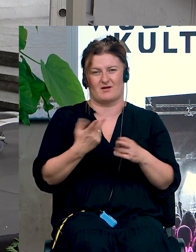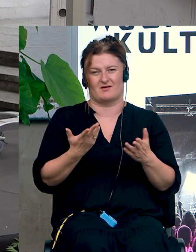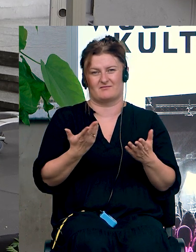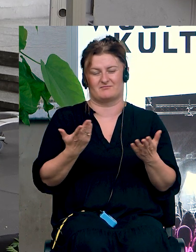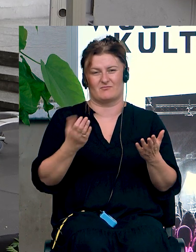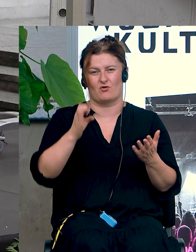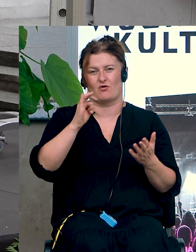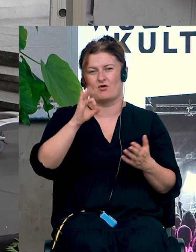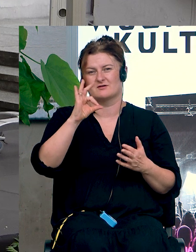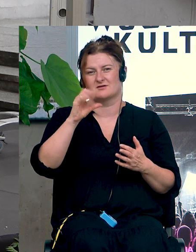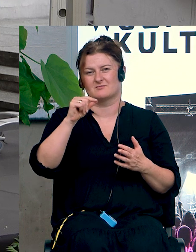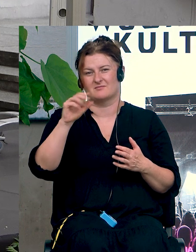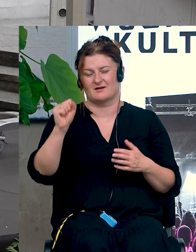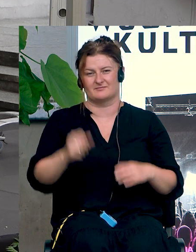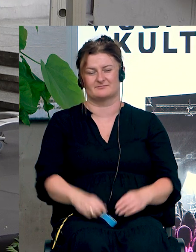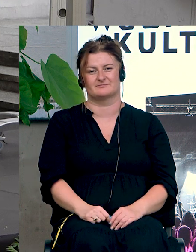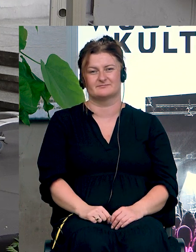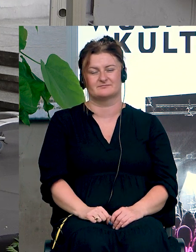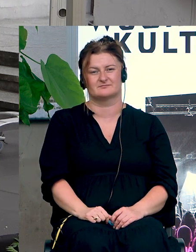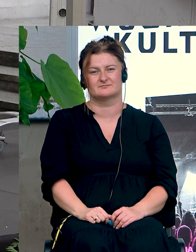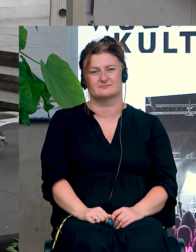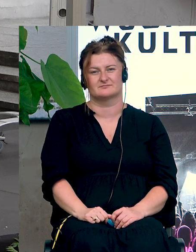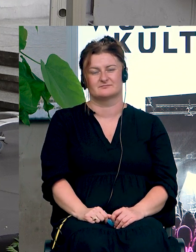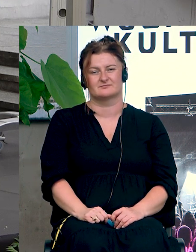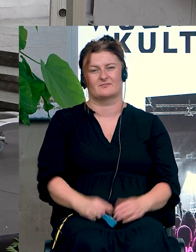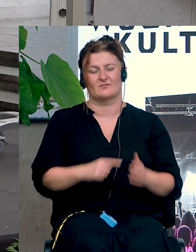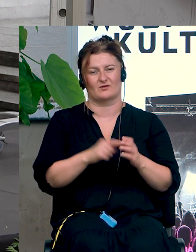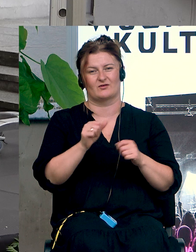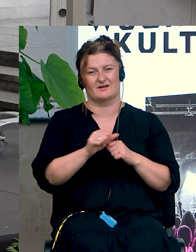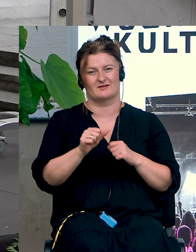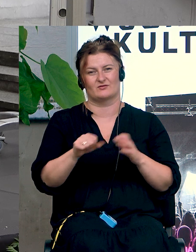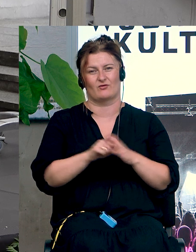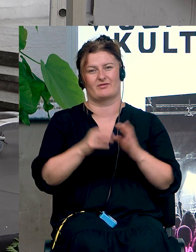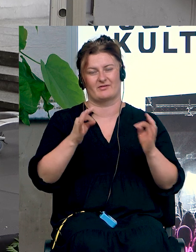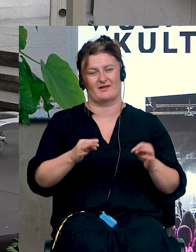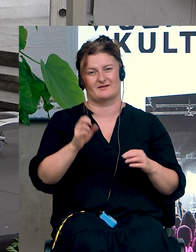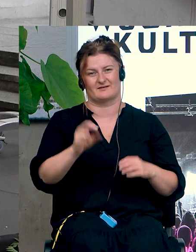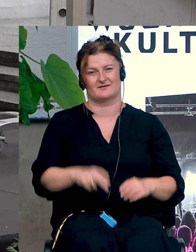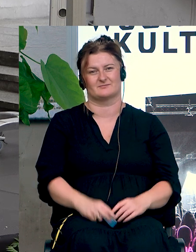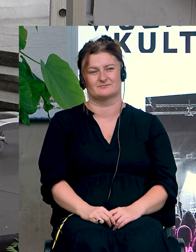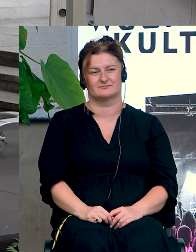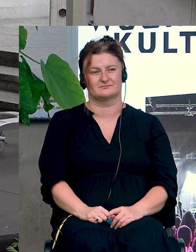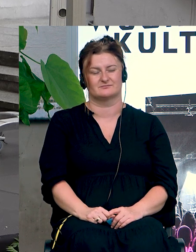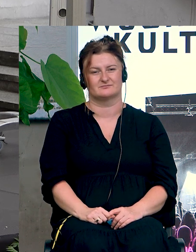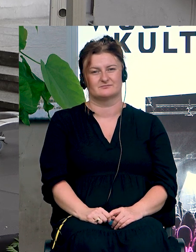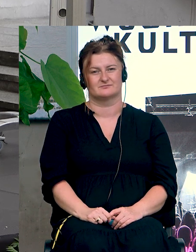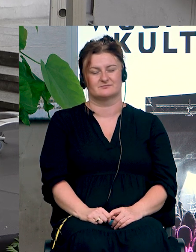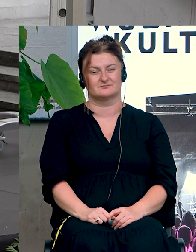сив, оспа або щось такого. І то є дотерас так.